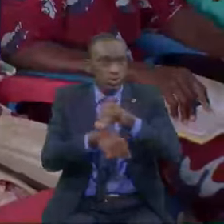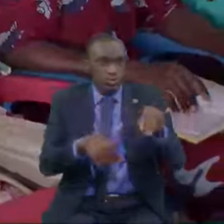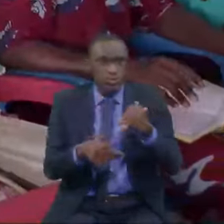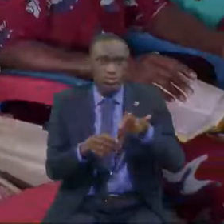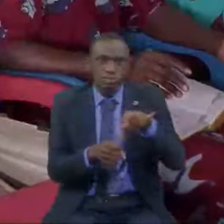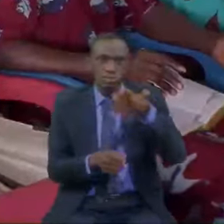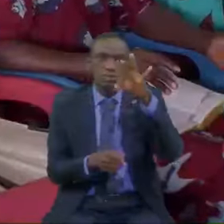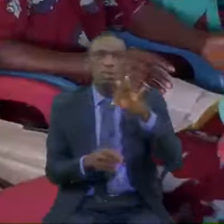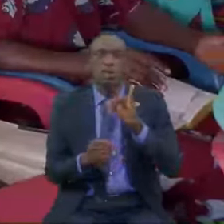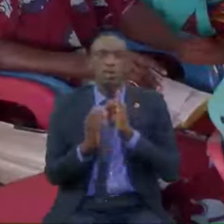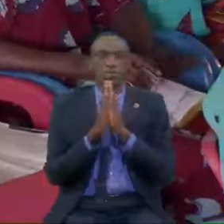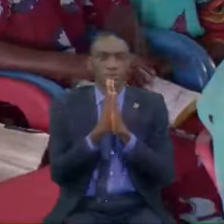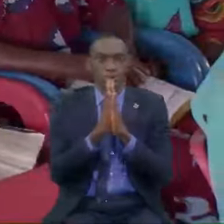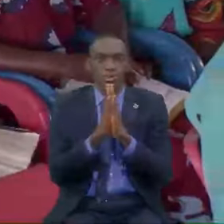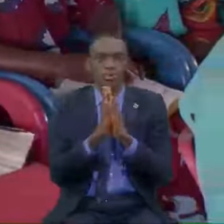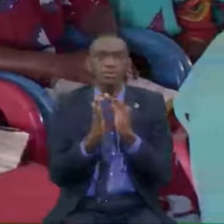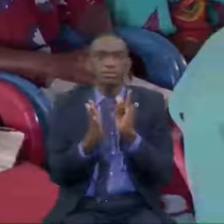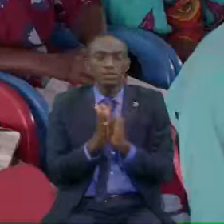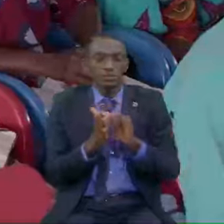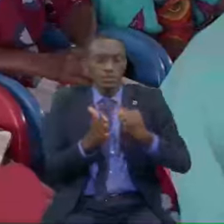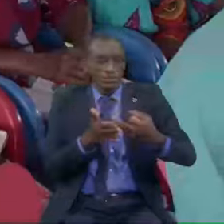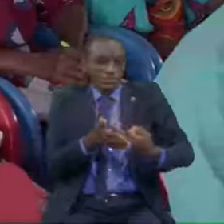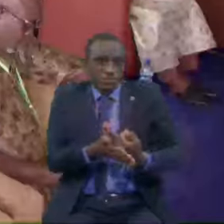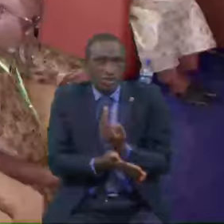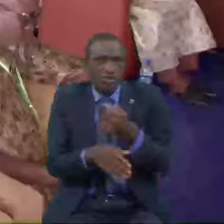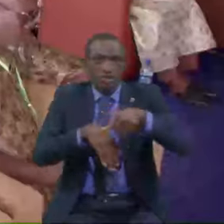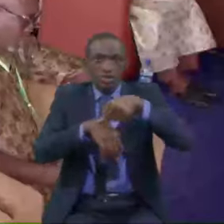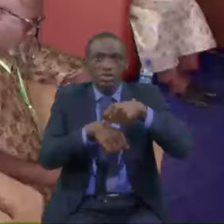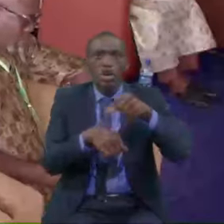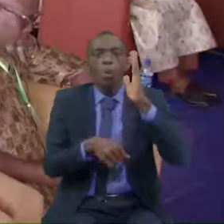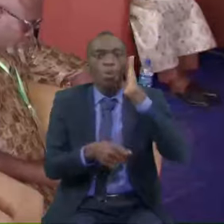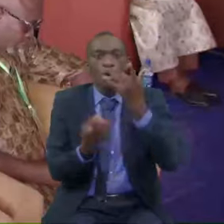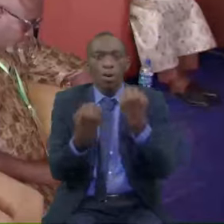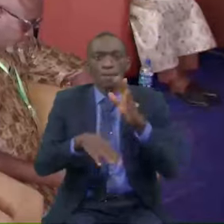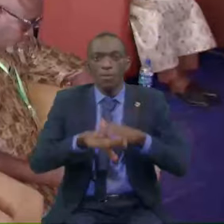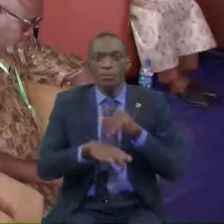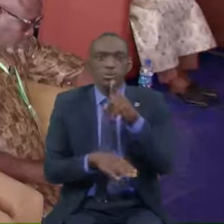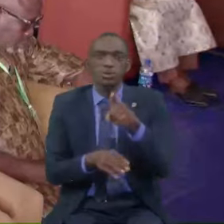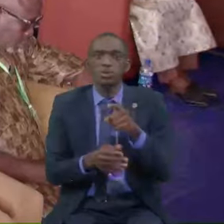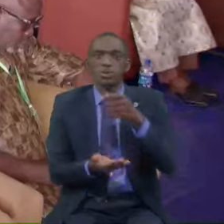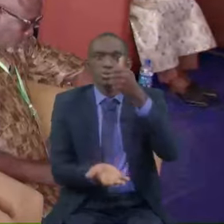l'Esprit qui donne l'onction. Je prie que l'onction fraîche vienne sur toi.